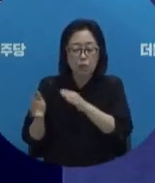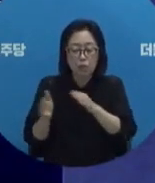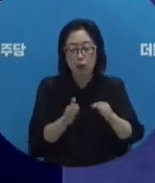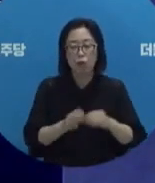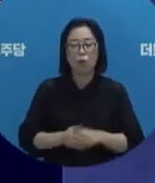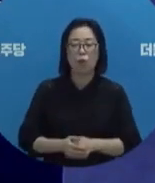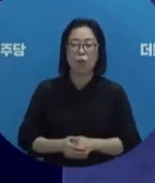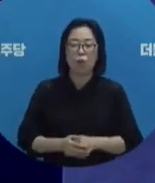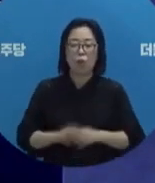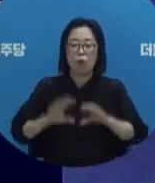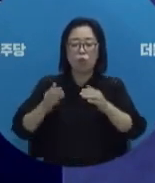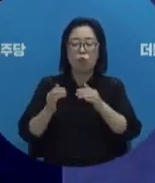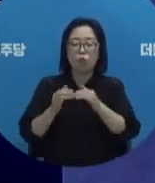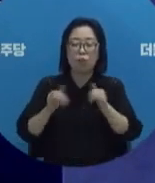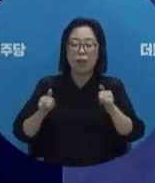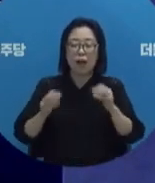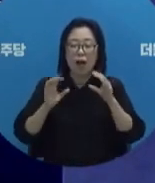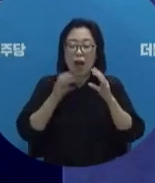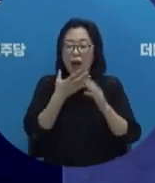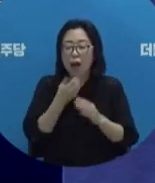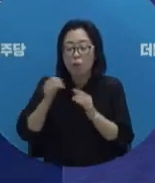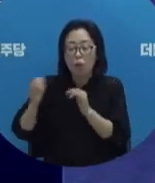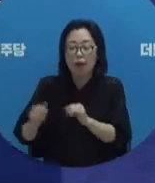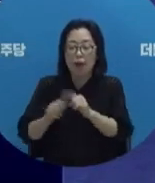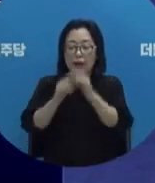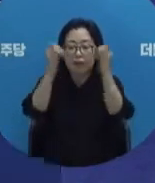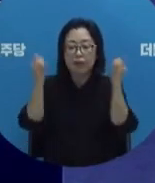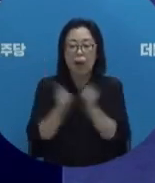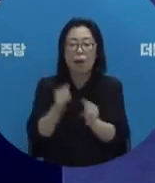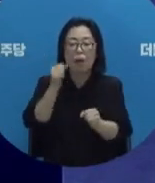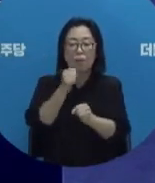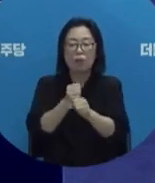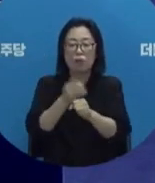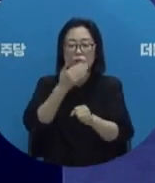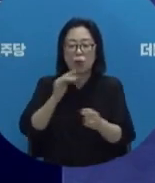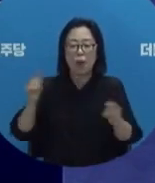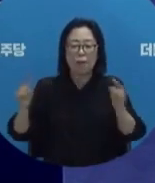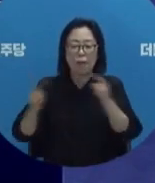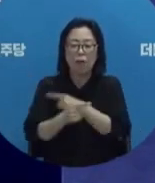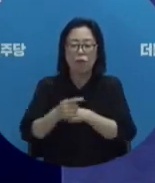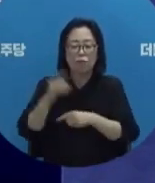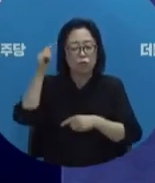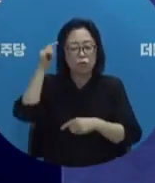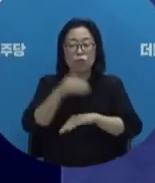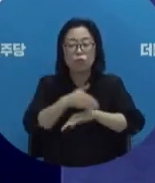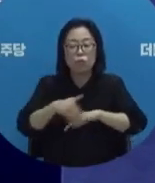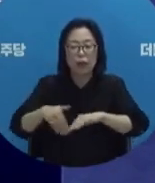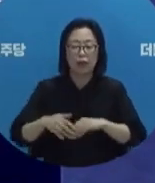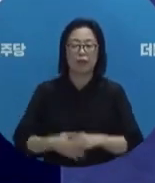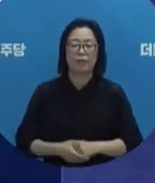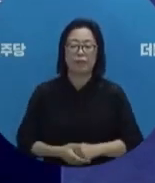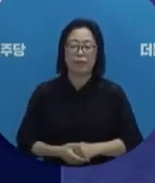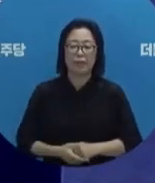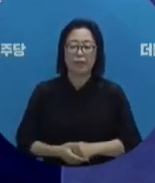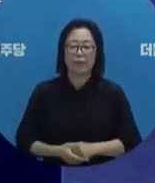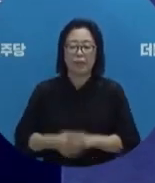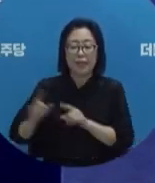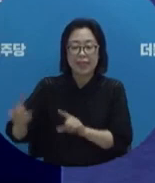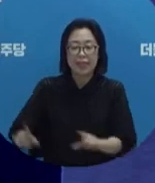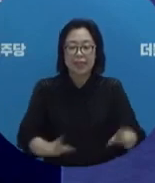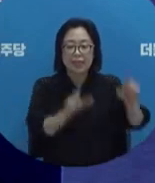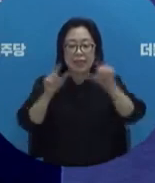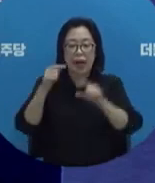국민의 행복한 삶이 가능한 사회로 대 전환을 준비하겠습니다 최소한의 삶을